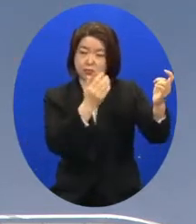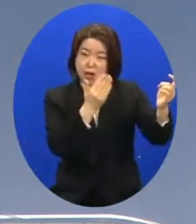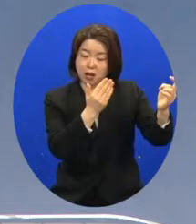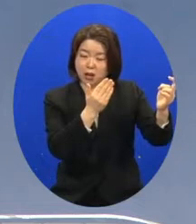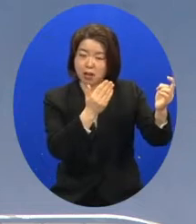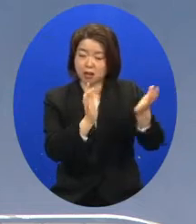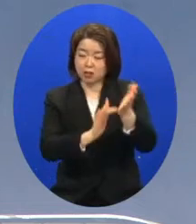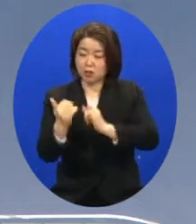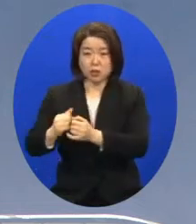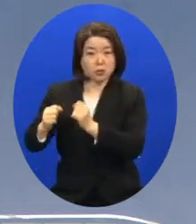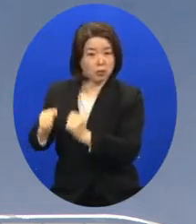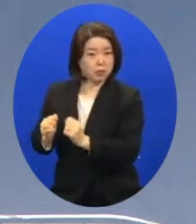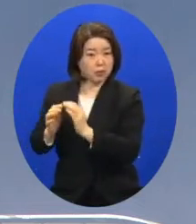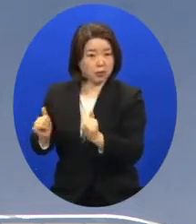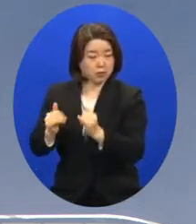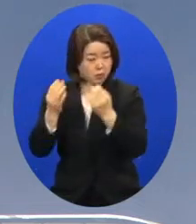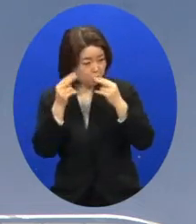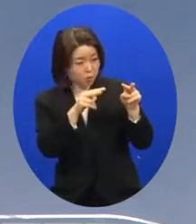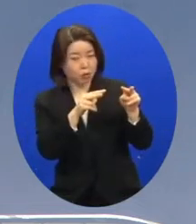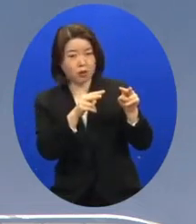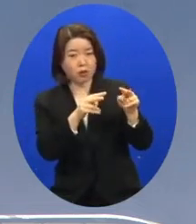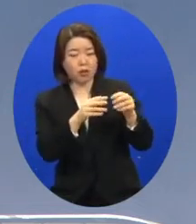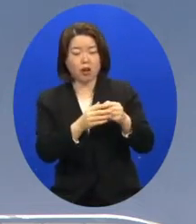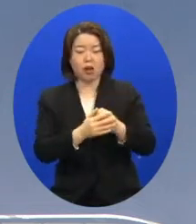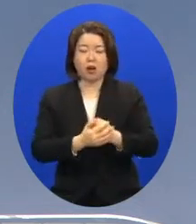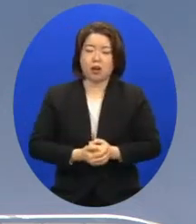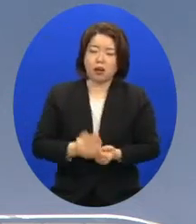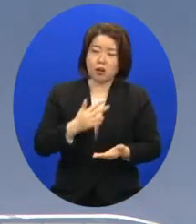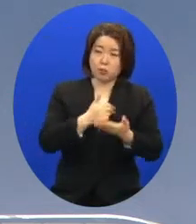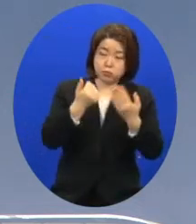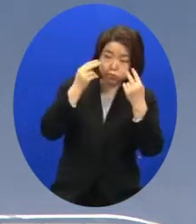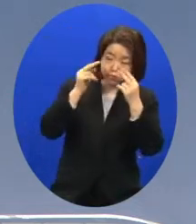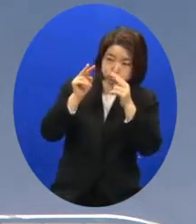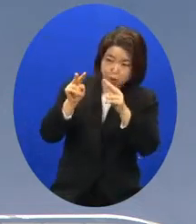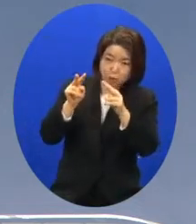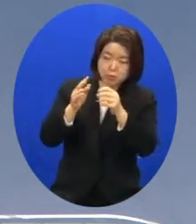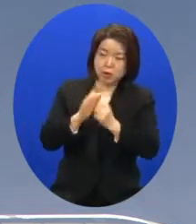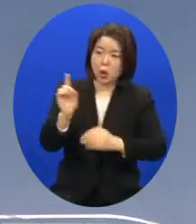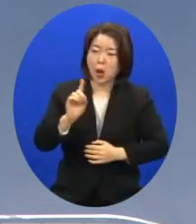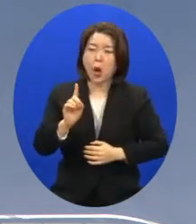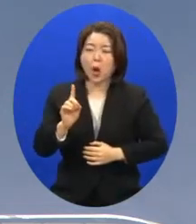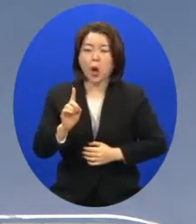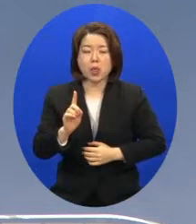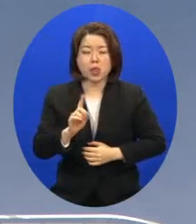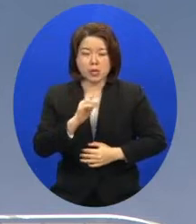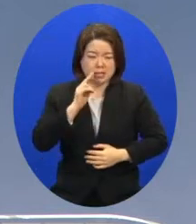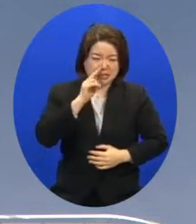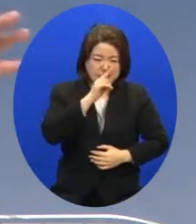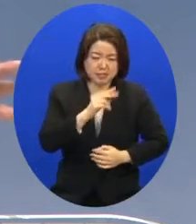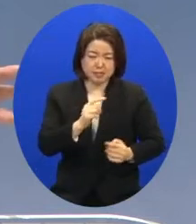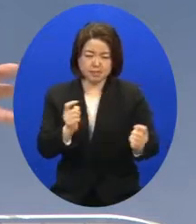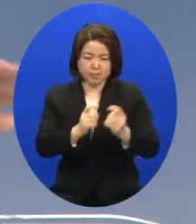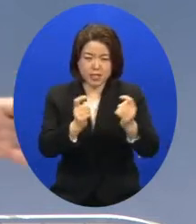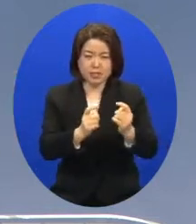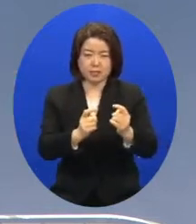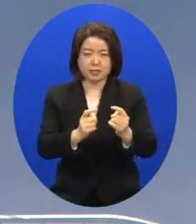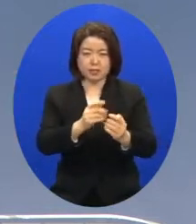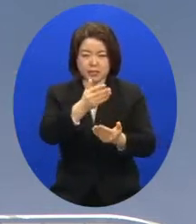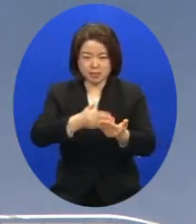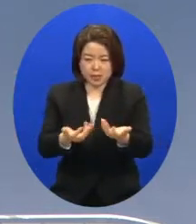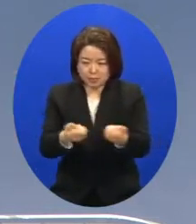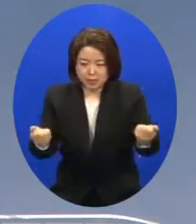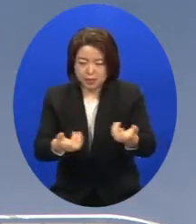계신데 주님을 바라보면서 어떻게 서로 시기 질투하고 다투고 팔을 나눌 수가